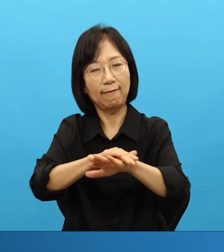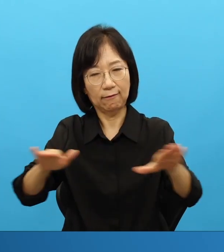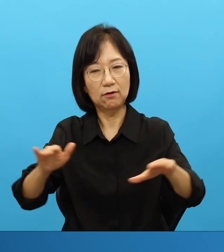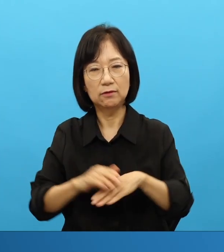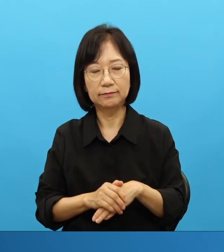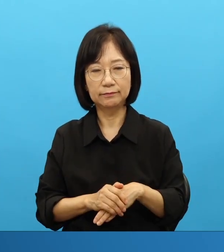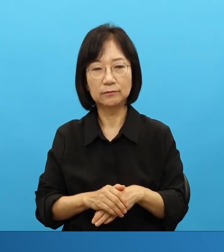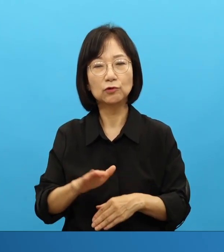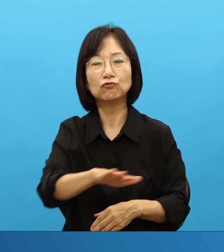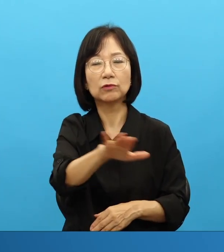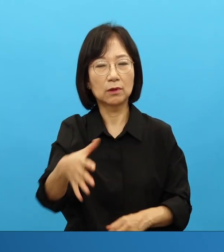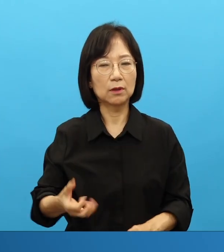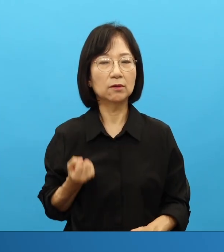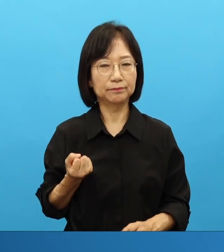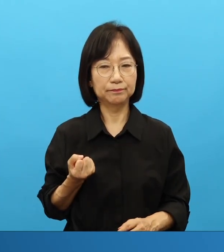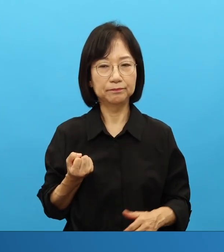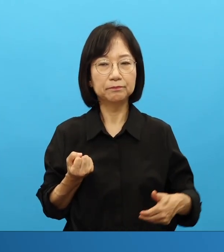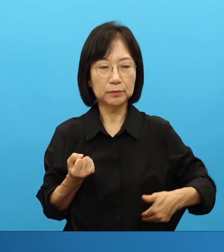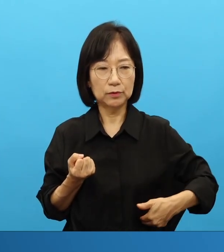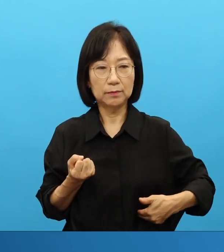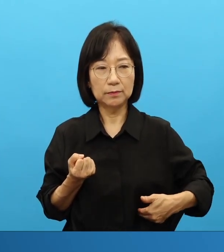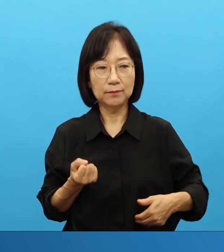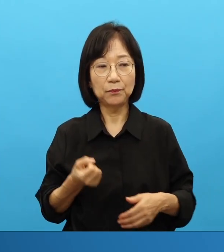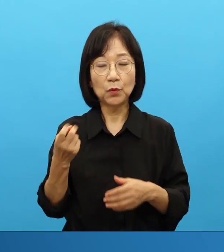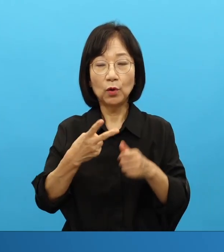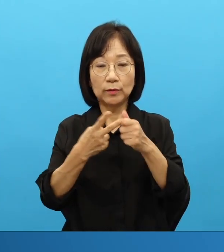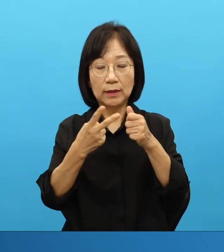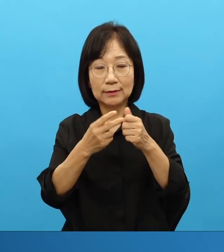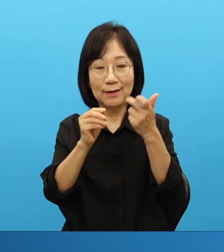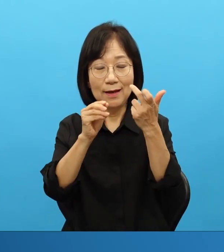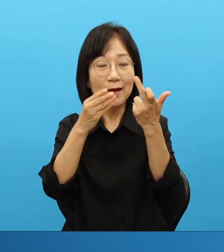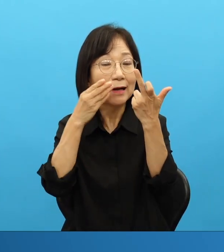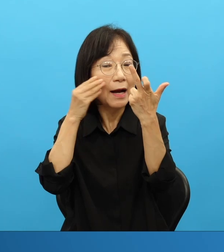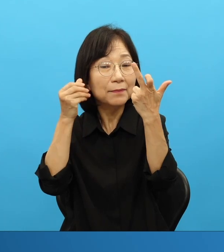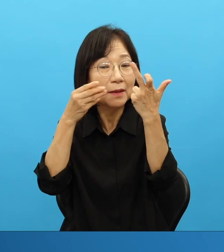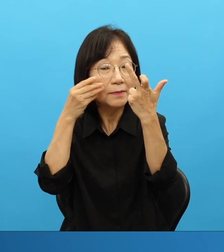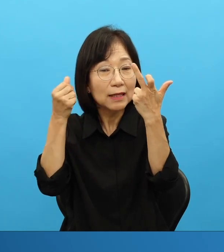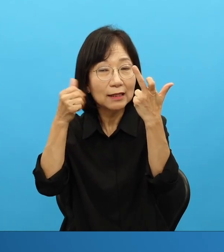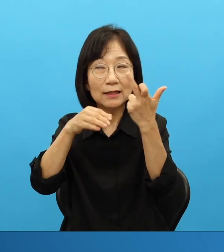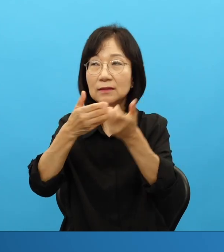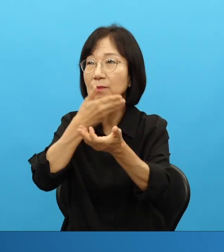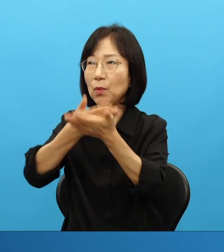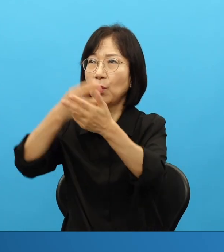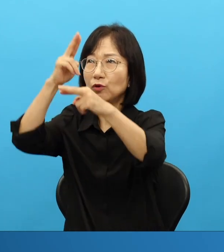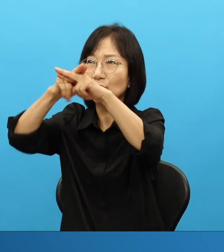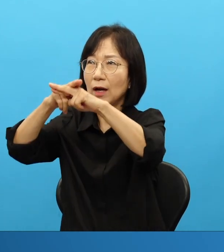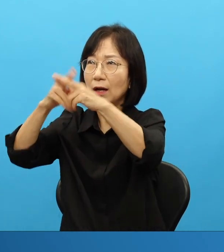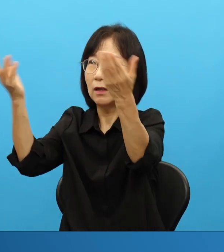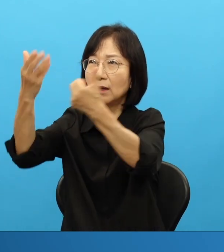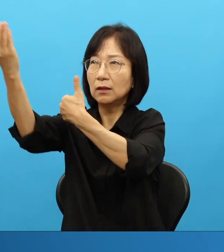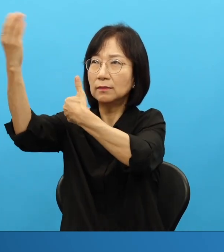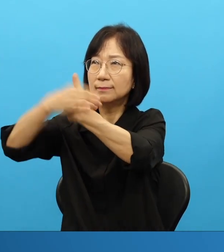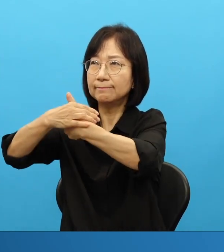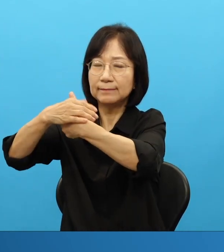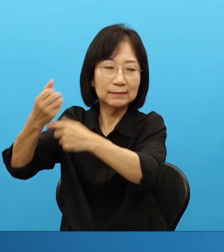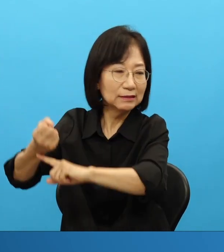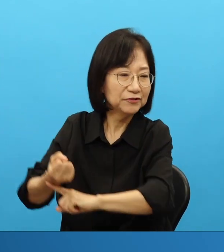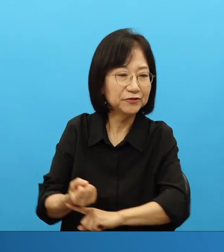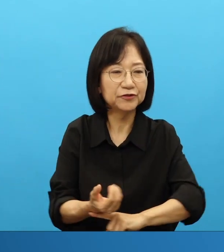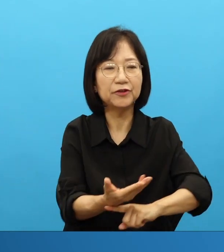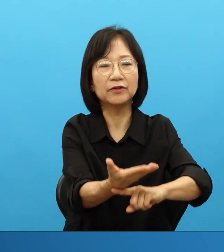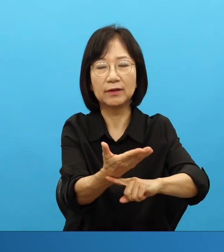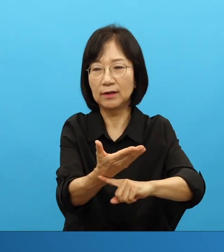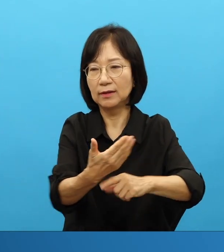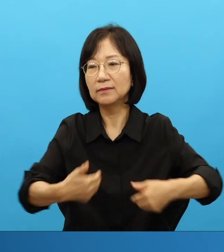ours. 감람산에서 보좌의 미션 전달. And on the Mount of Olives, he conveyed